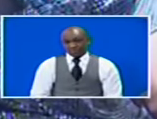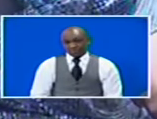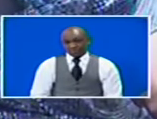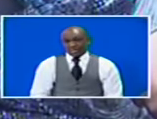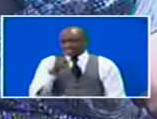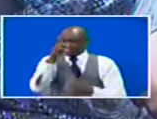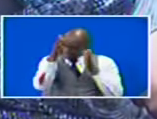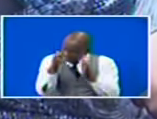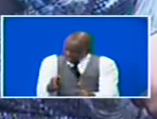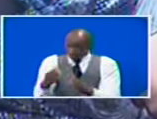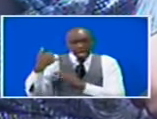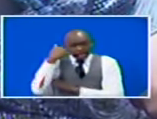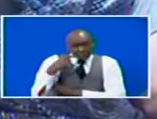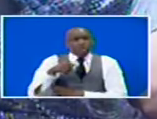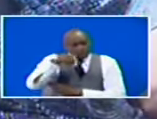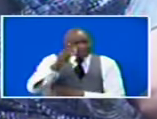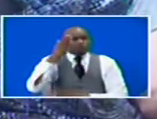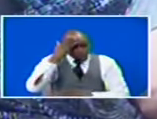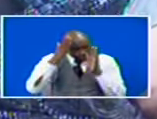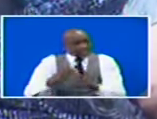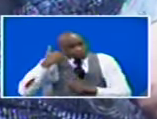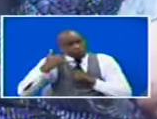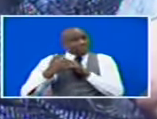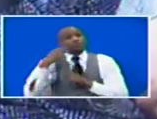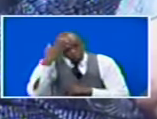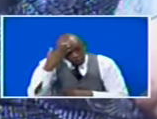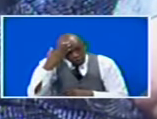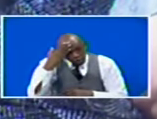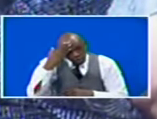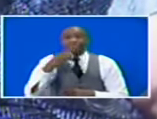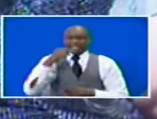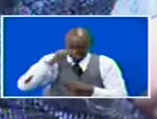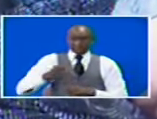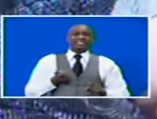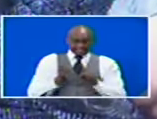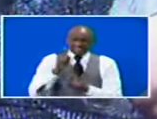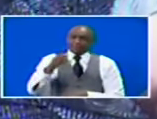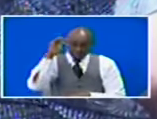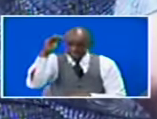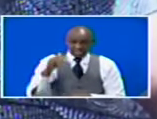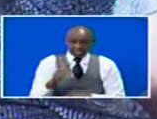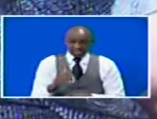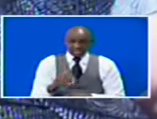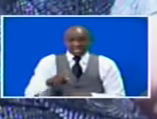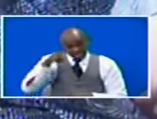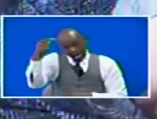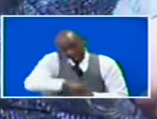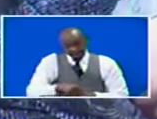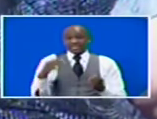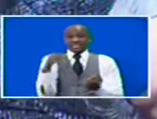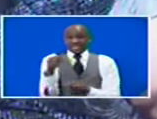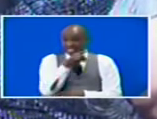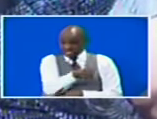Huyo Jamali niuliza umejua mwenye hii namba? Nikamwambia yeye huyo ni dadangu mkubwa. Atikuja